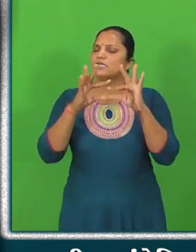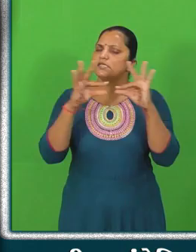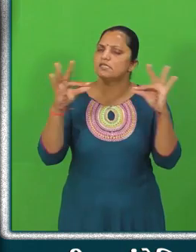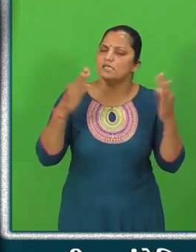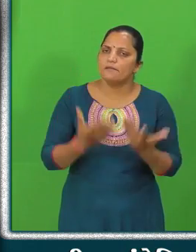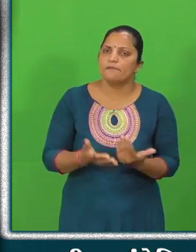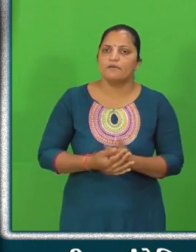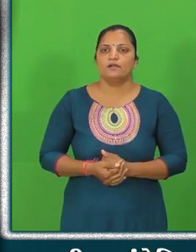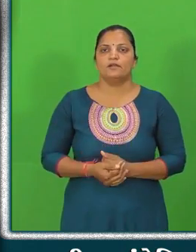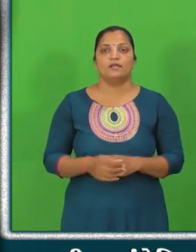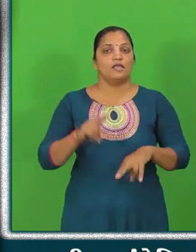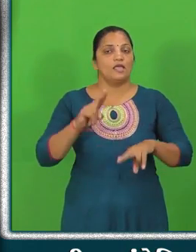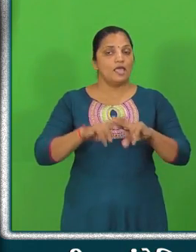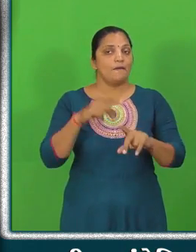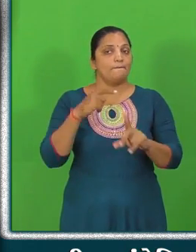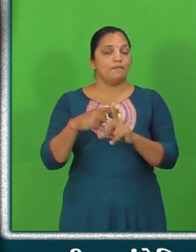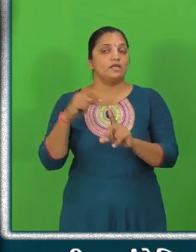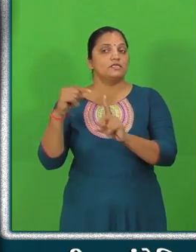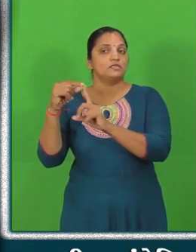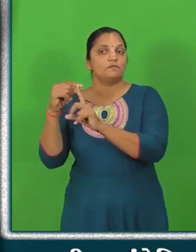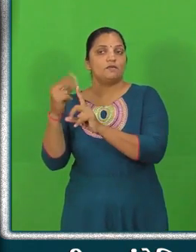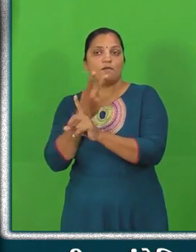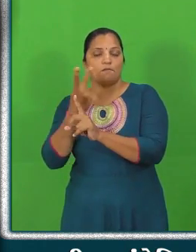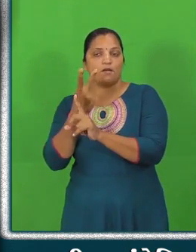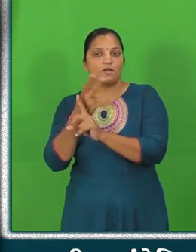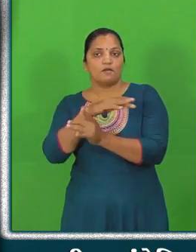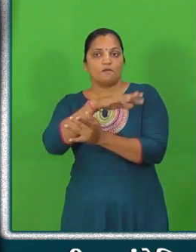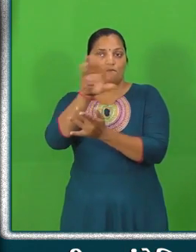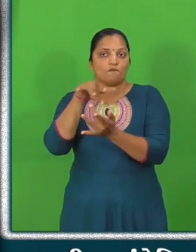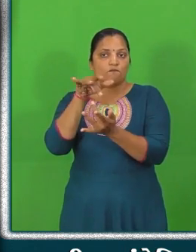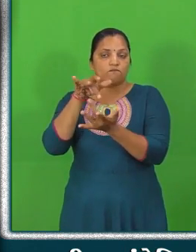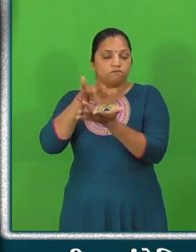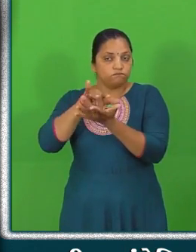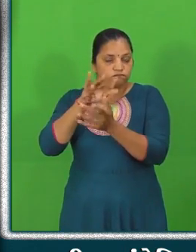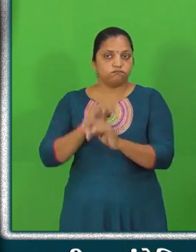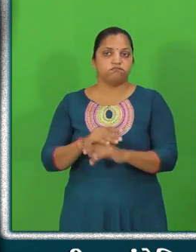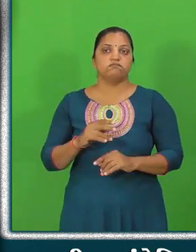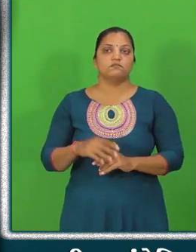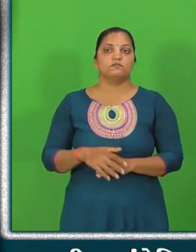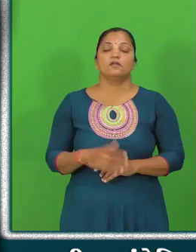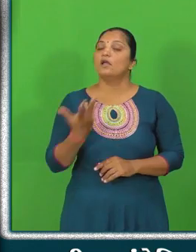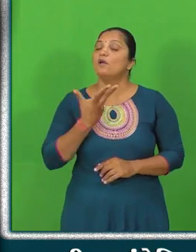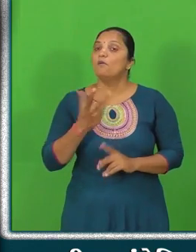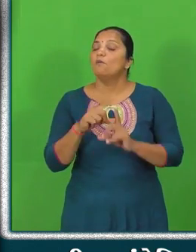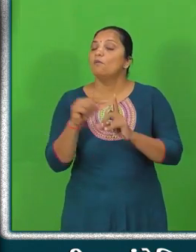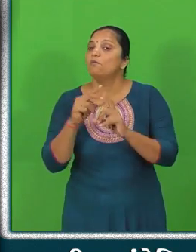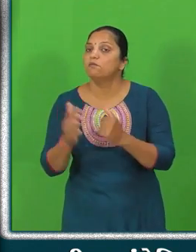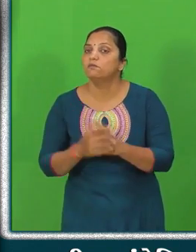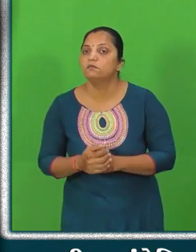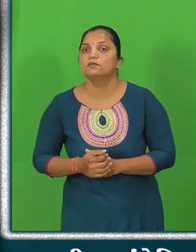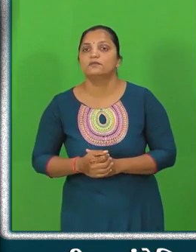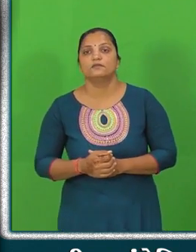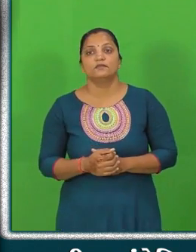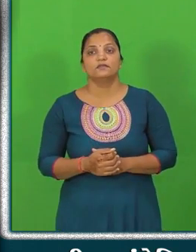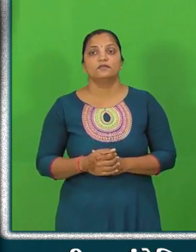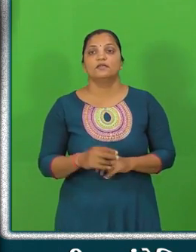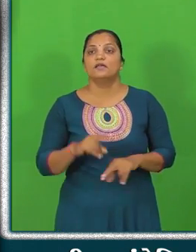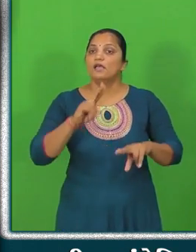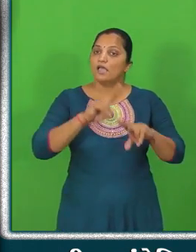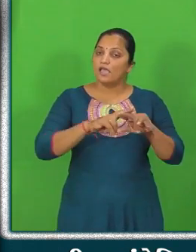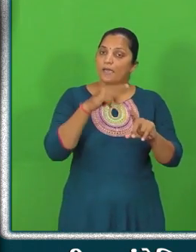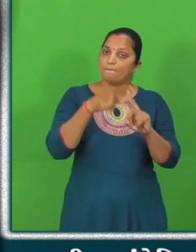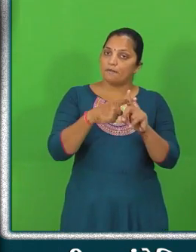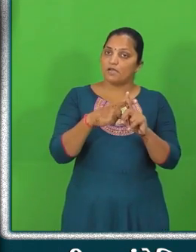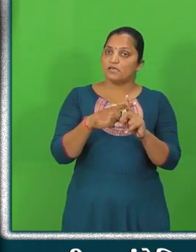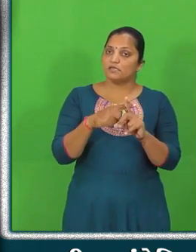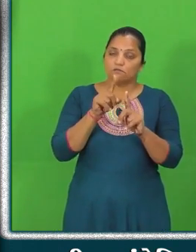हवे एफ और पी नी वच्चे जारे वस्तु ने मूकीए छीए त्यारे शुं थशे, अहीं आपणे एफ